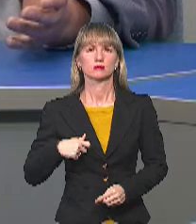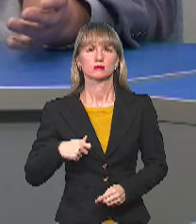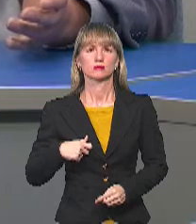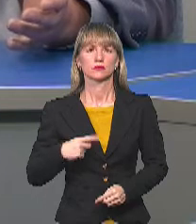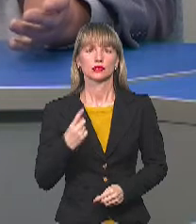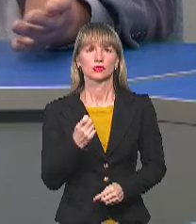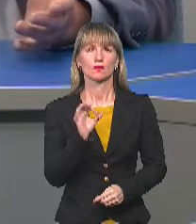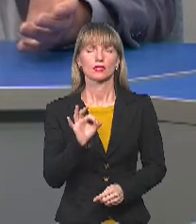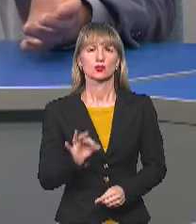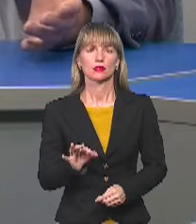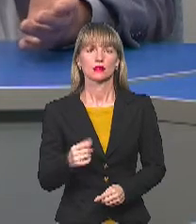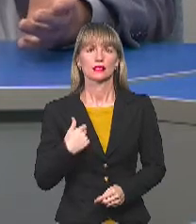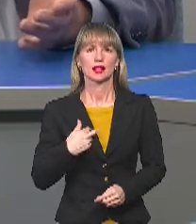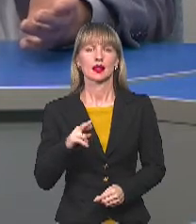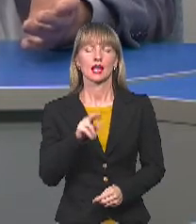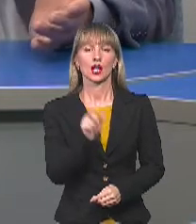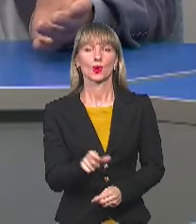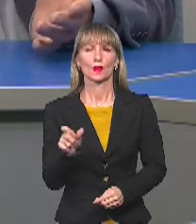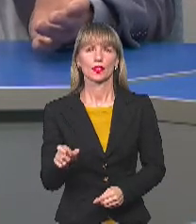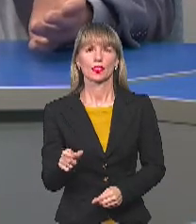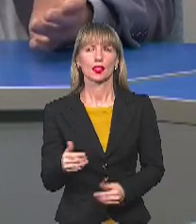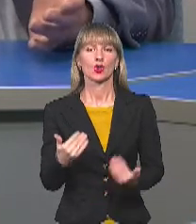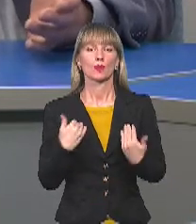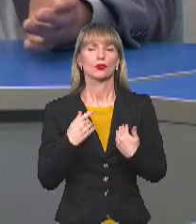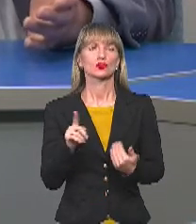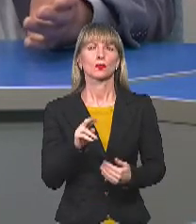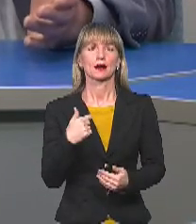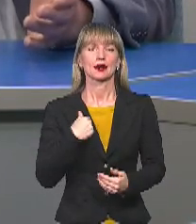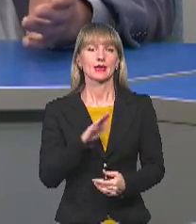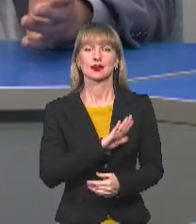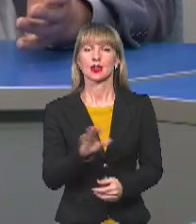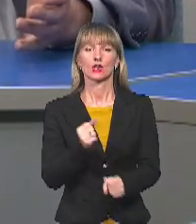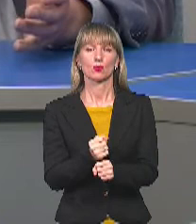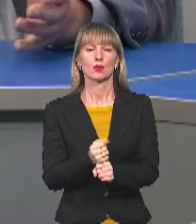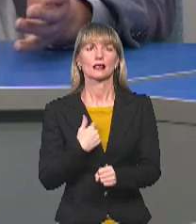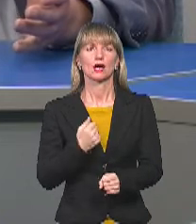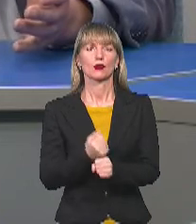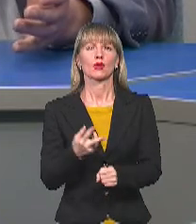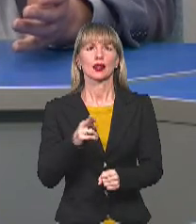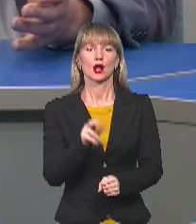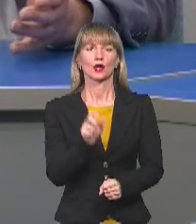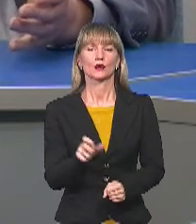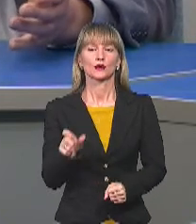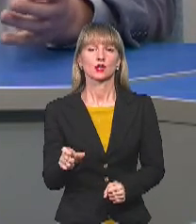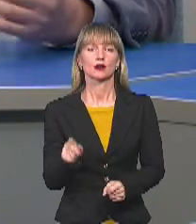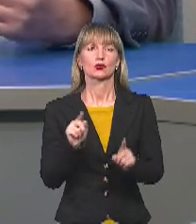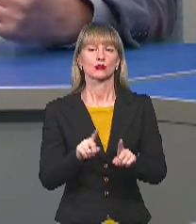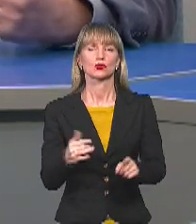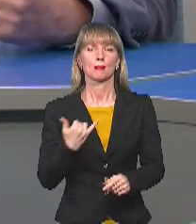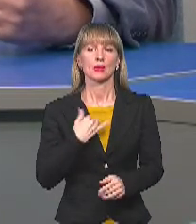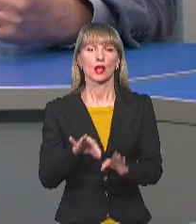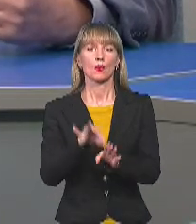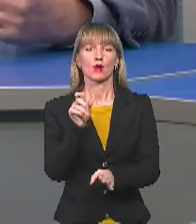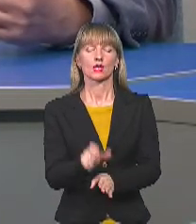ну 100%, я ж для людей. Мене, що б я не робив, я все роблю для людей. Ну, тому що мене